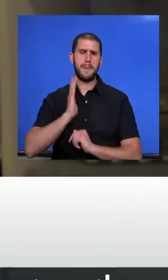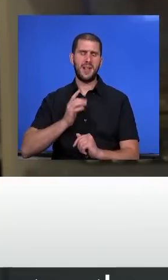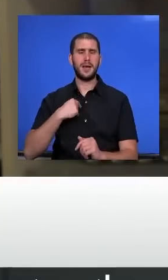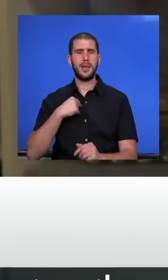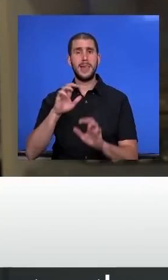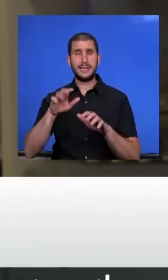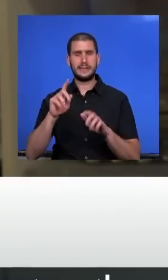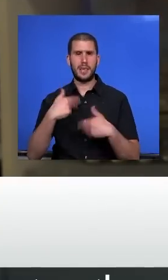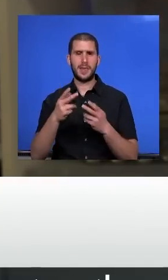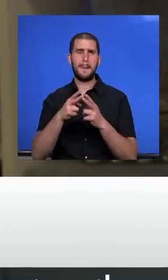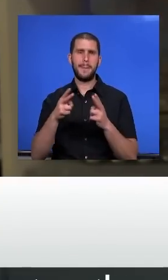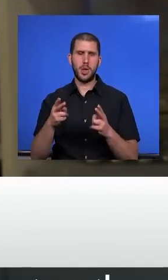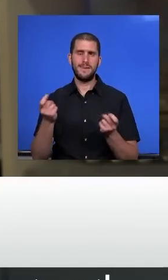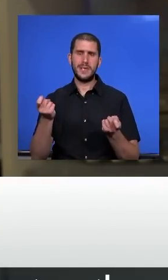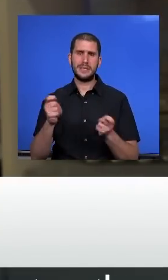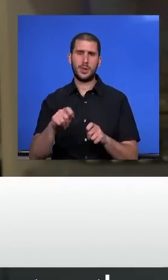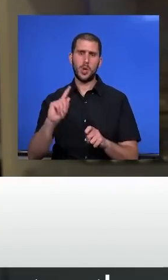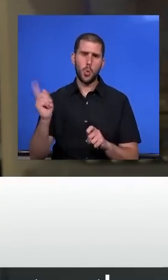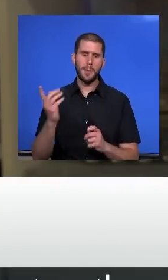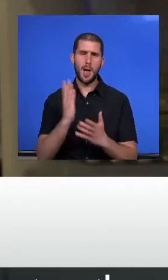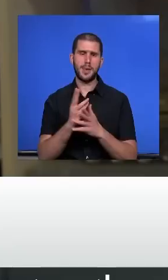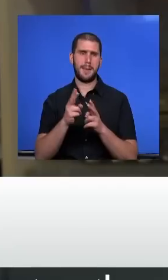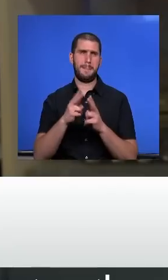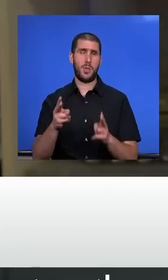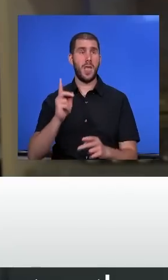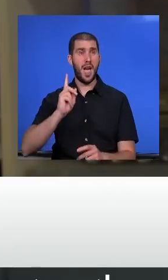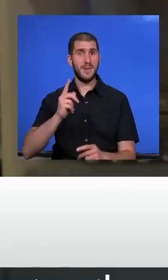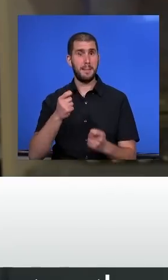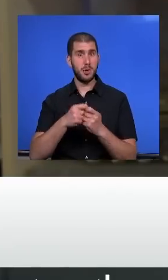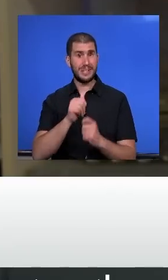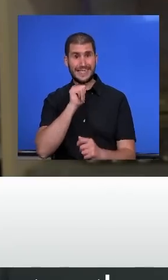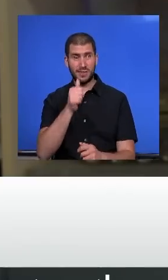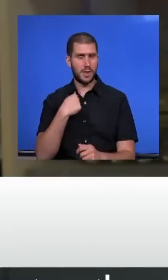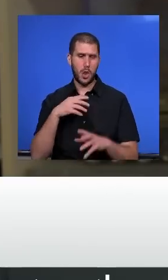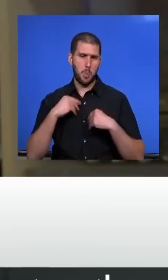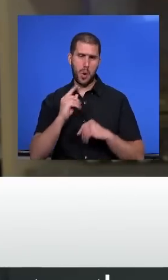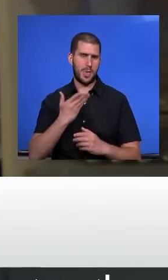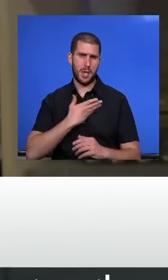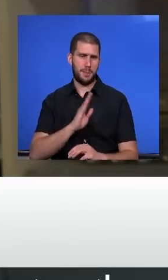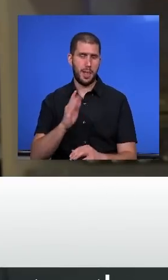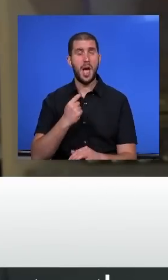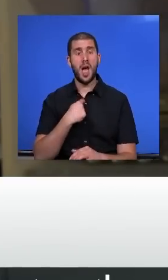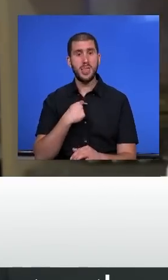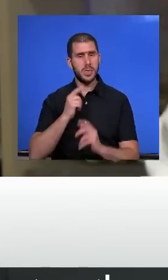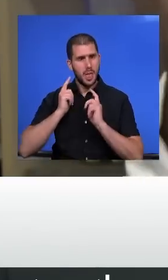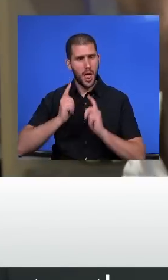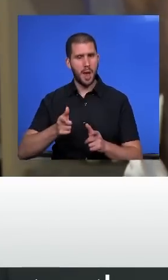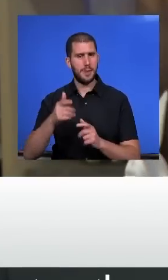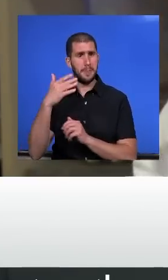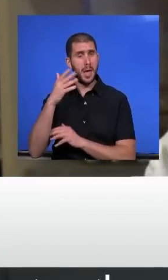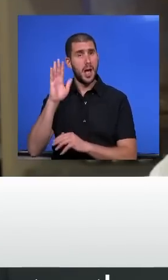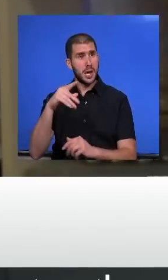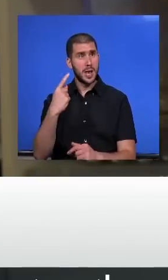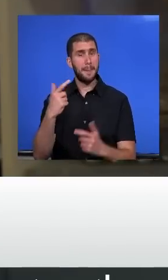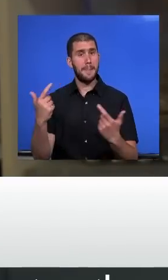לתת את הפתרון ולסגור את כולם בחדר אחד עד שיהיה פתרון. אבל לגבי סרבנות אני לא מוכן לקבל אותה. אני לחמתי במדינה גם כן, מלחמת